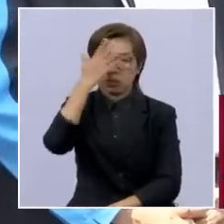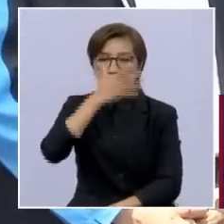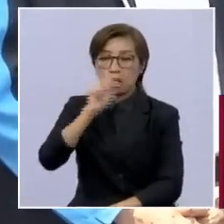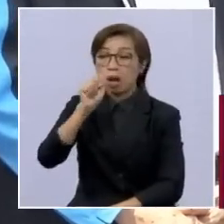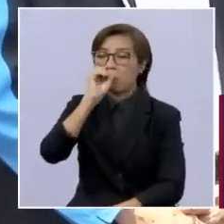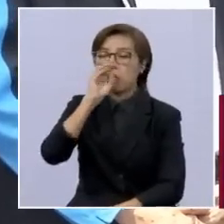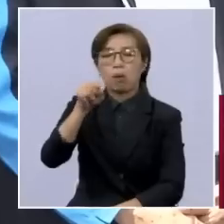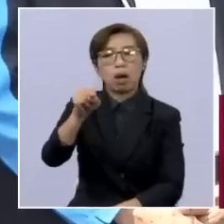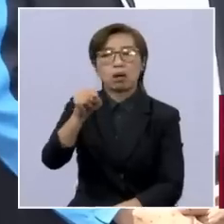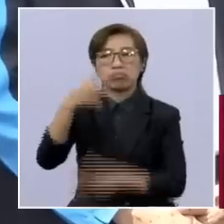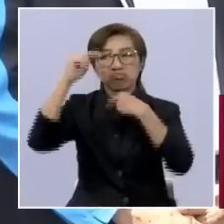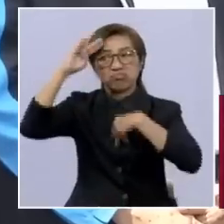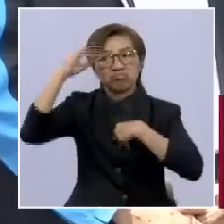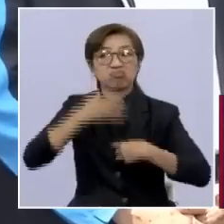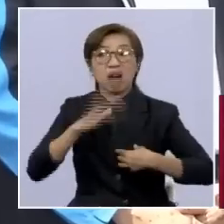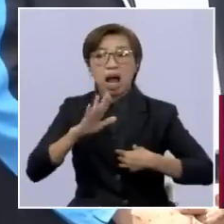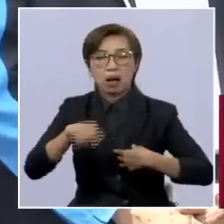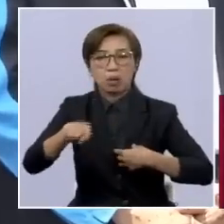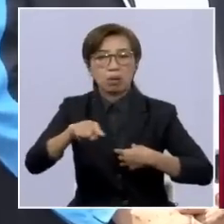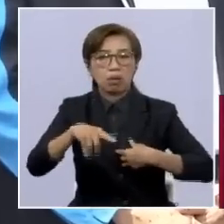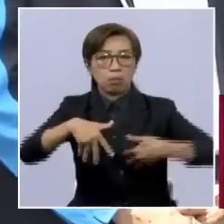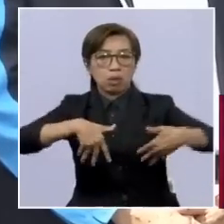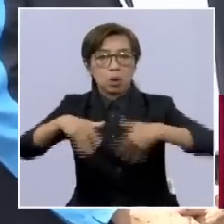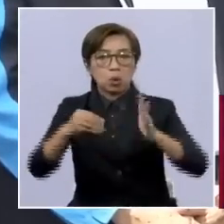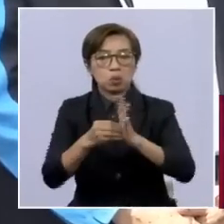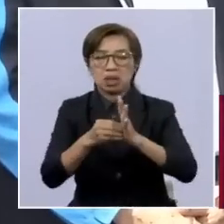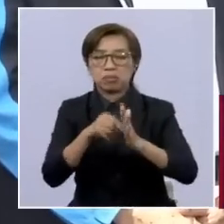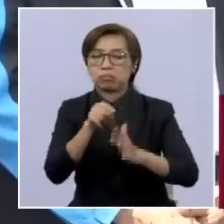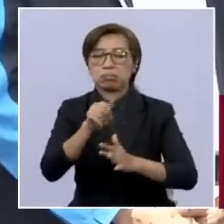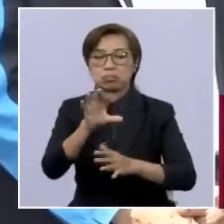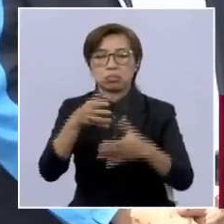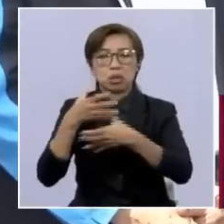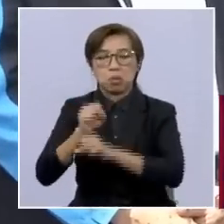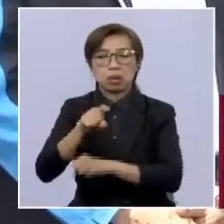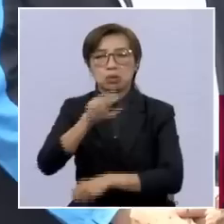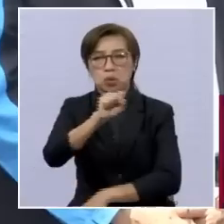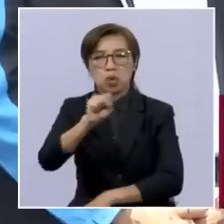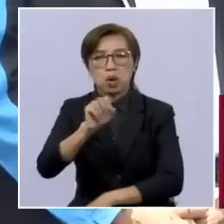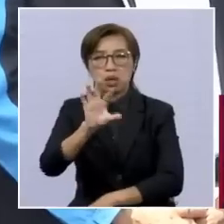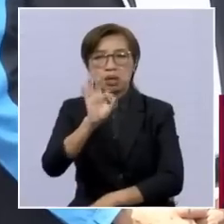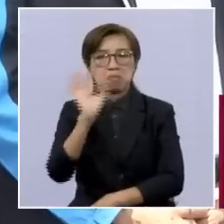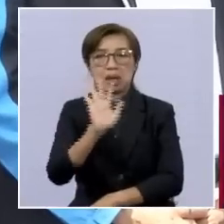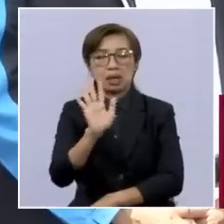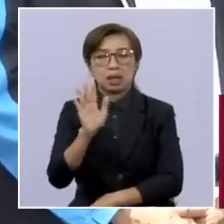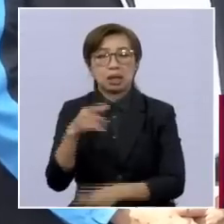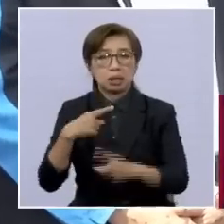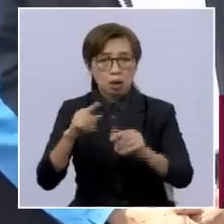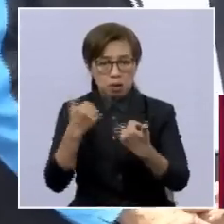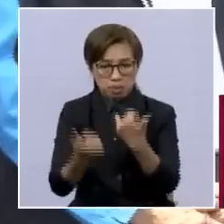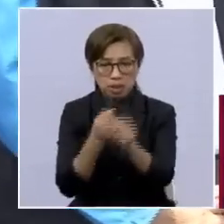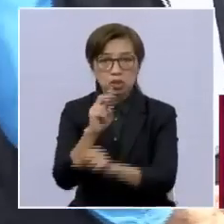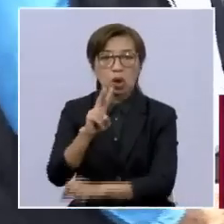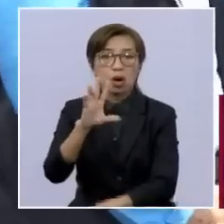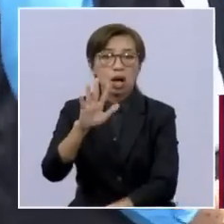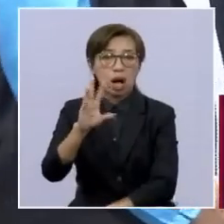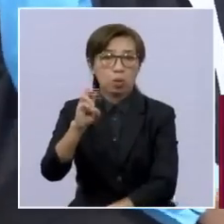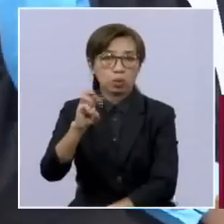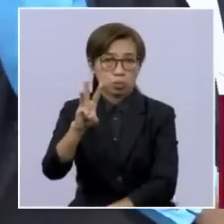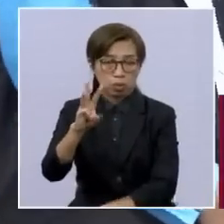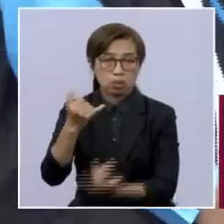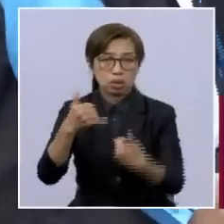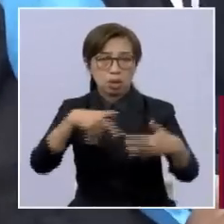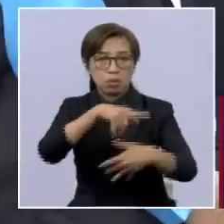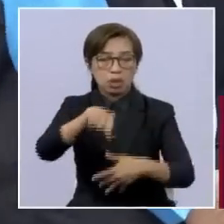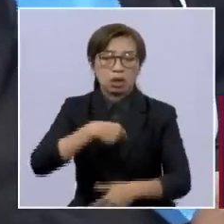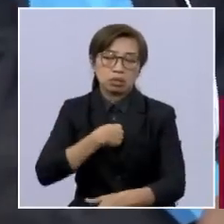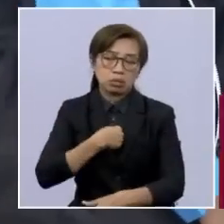ธ์แต่ว่าปีนี้ปี66ไม่เหมือนปี62นะครับแฟนคลับประชาธิปัตย์ที่เคยเห็นต่างจากคุณอภิสิทธิ์ก็เห็นแล้วว่าคราวนี้ก็ค